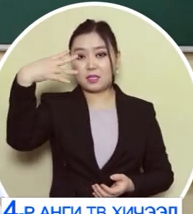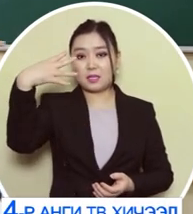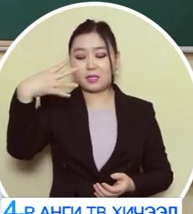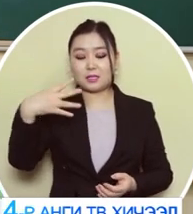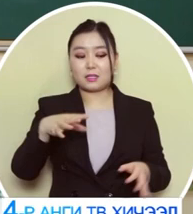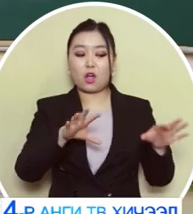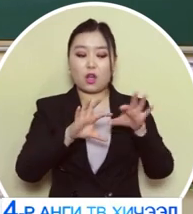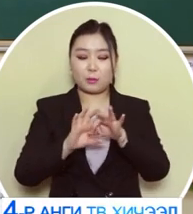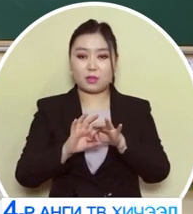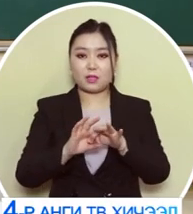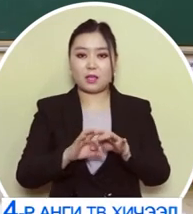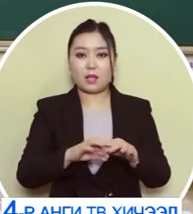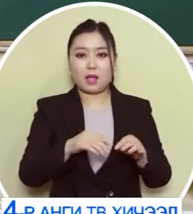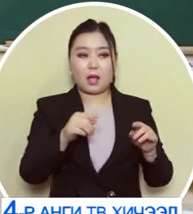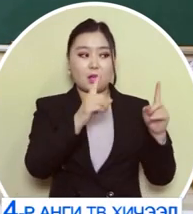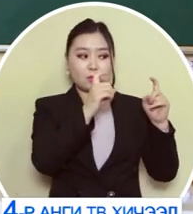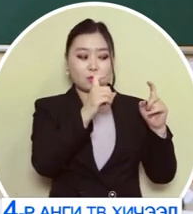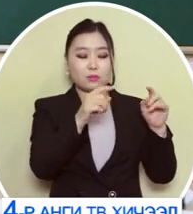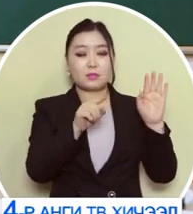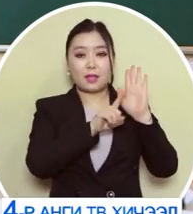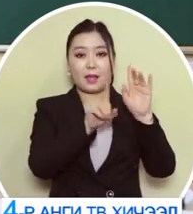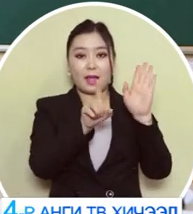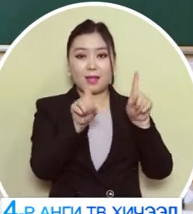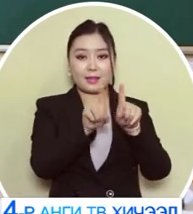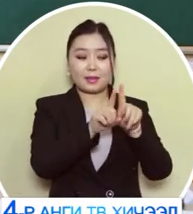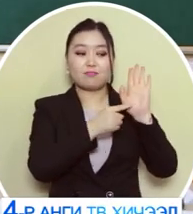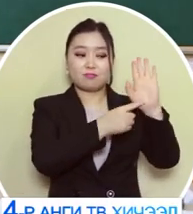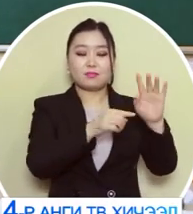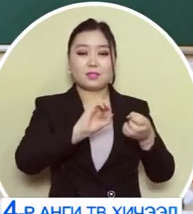түсірейік, электр шамының тізбегін